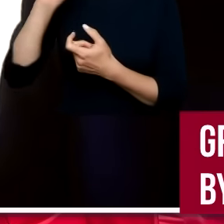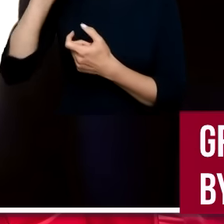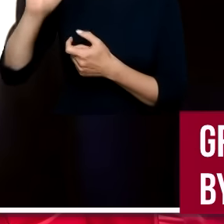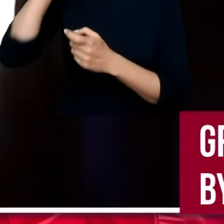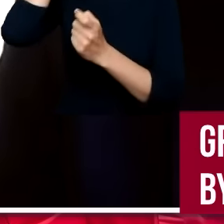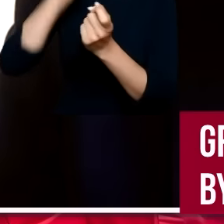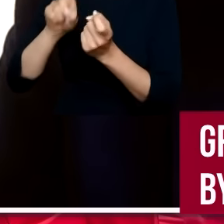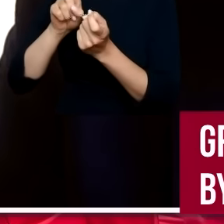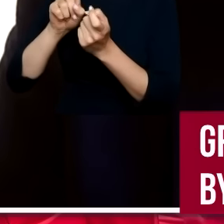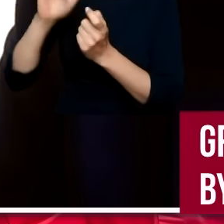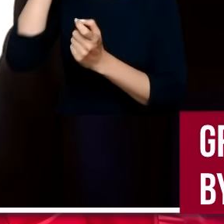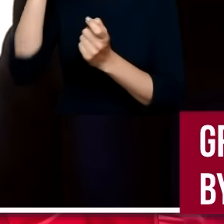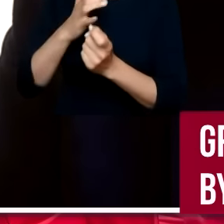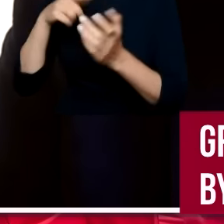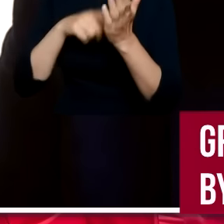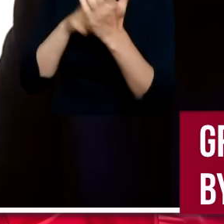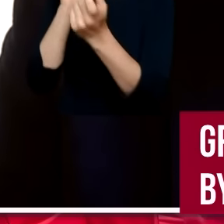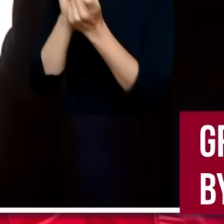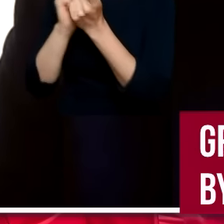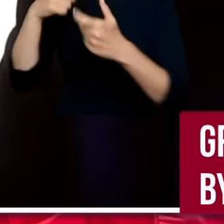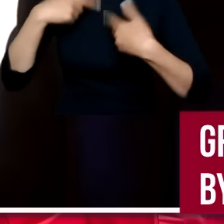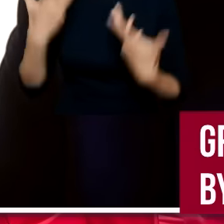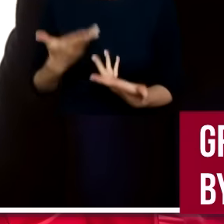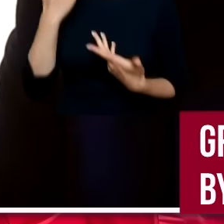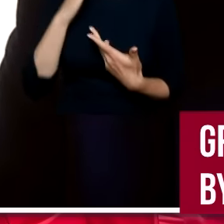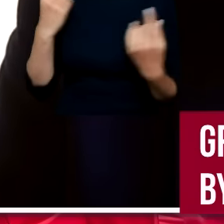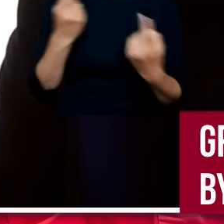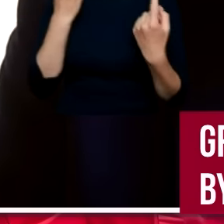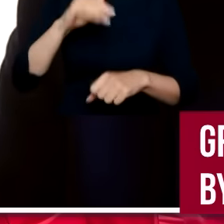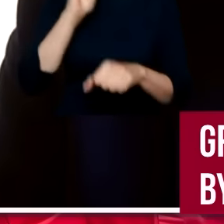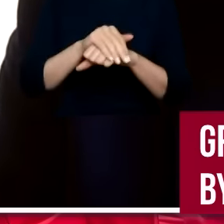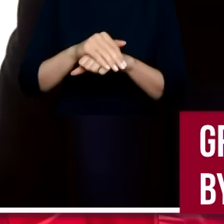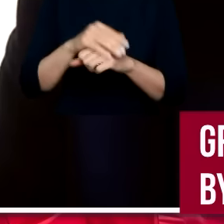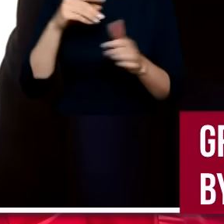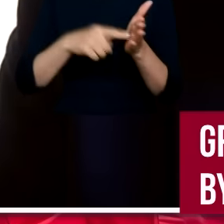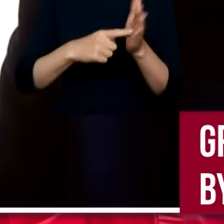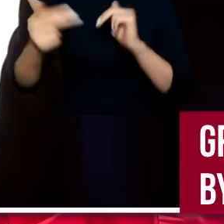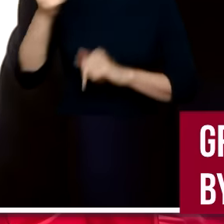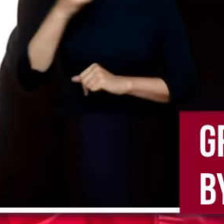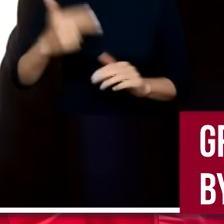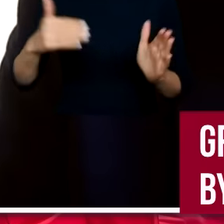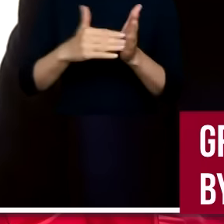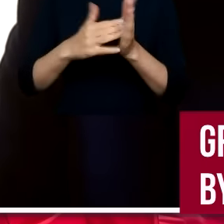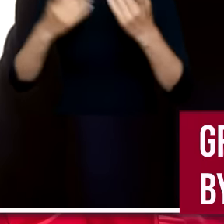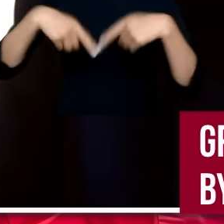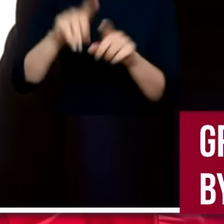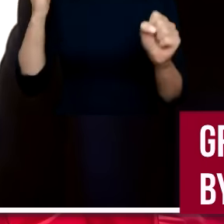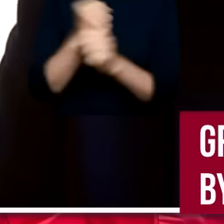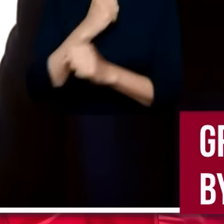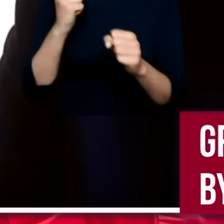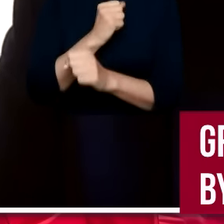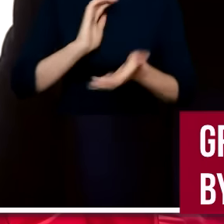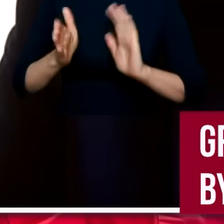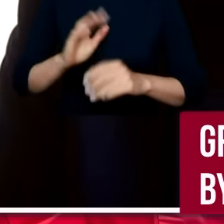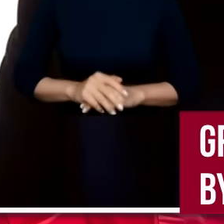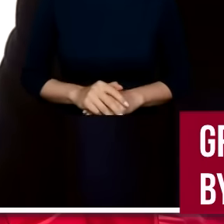poważnie Ja bardzo bym chciał żeby tak było ja się zgadzam z tym zdaniem że to są tematy które należy robić śmiertelnie poważnie no ale